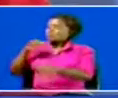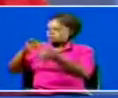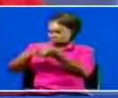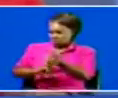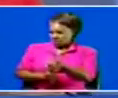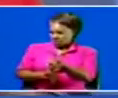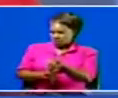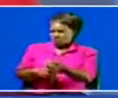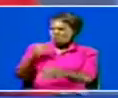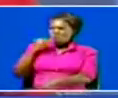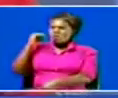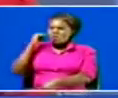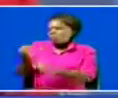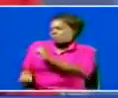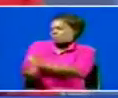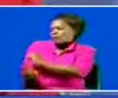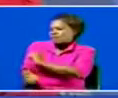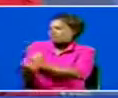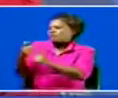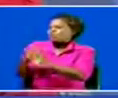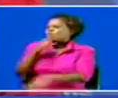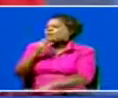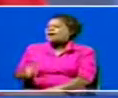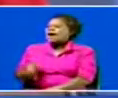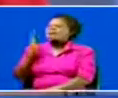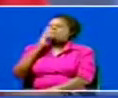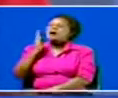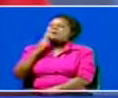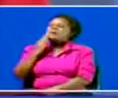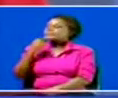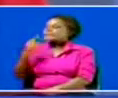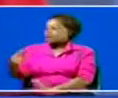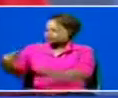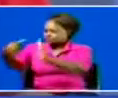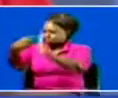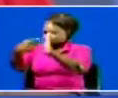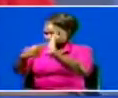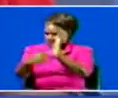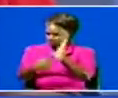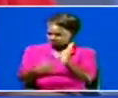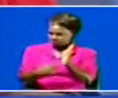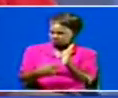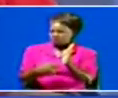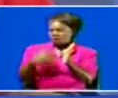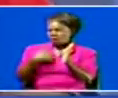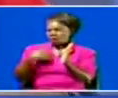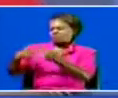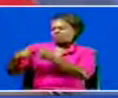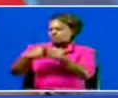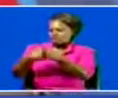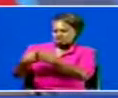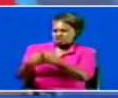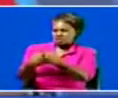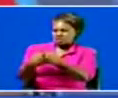kule kwetu paka upe ushauri na nyanyako. Akuambie kabisa, kuna michanga, kuna